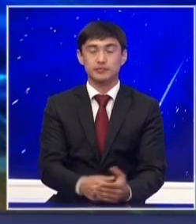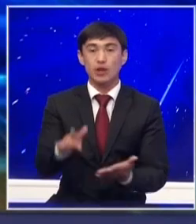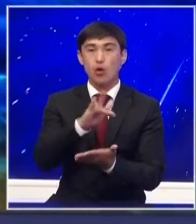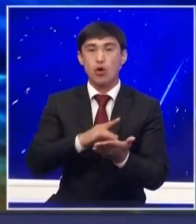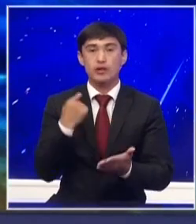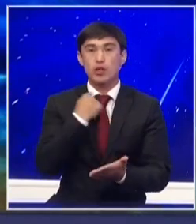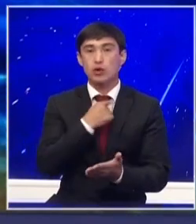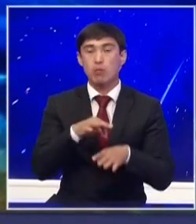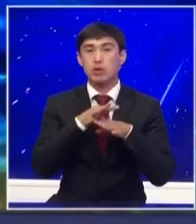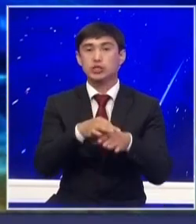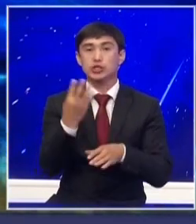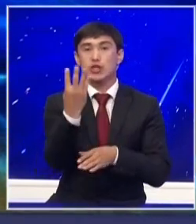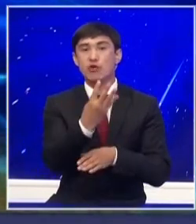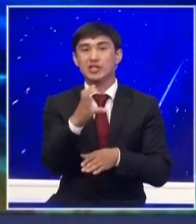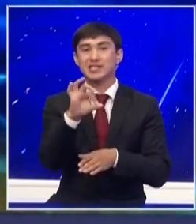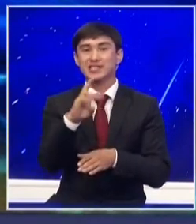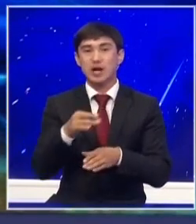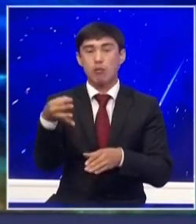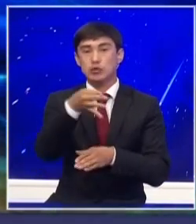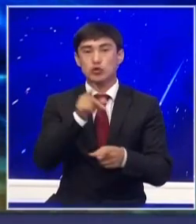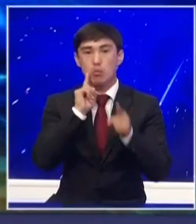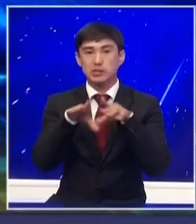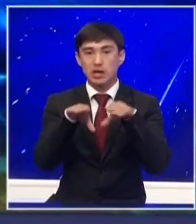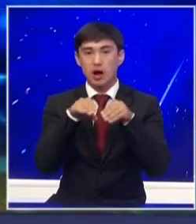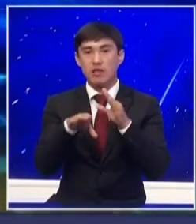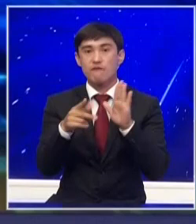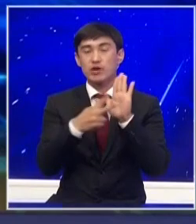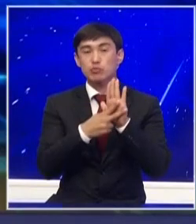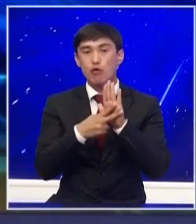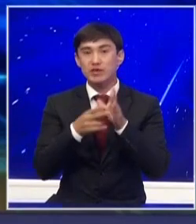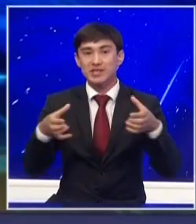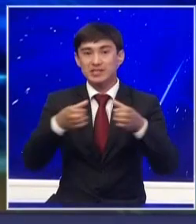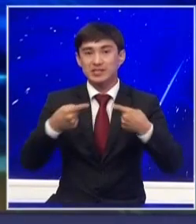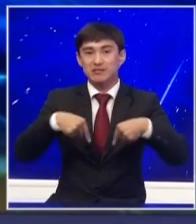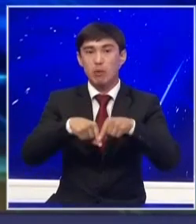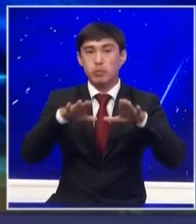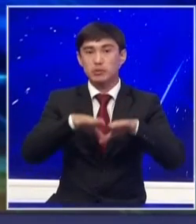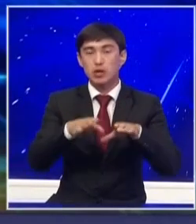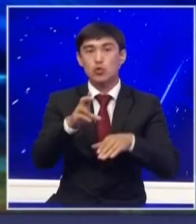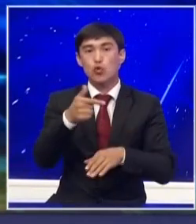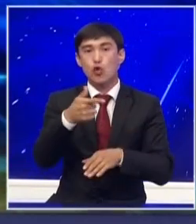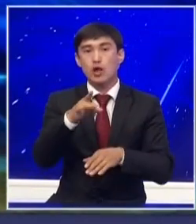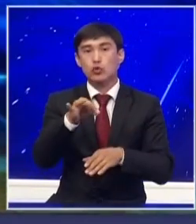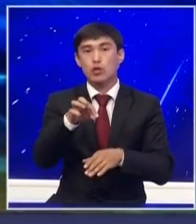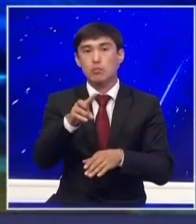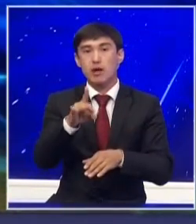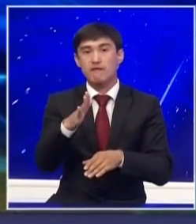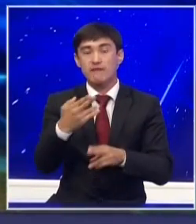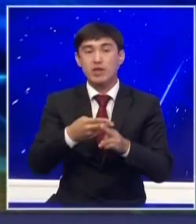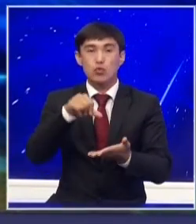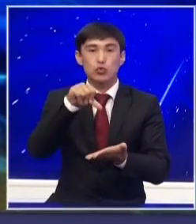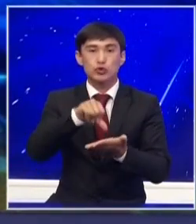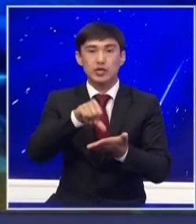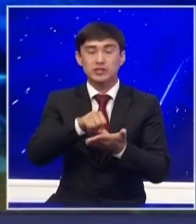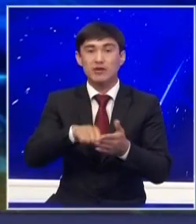В городе Талдыкурган прошла четвертая сессия областного маслихата 8-го созыва под председательством Гульнар Туйлыбаевой. В ней